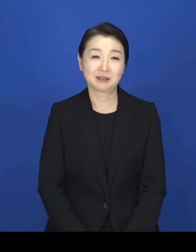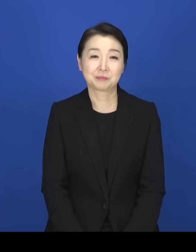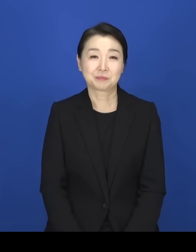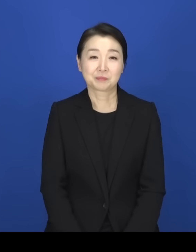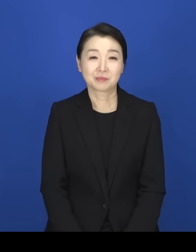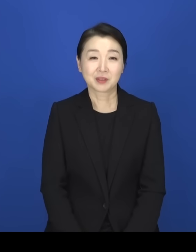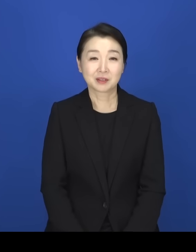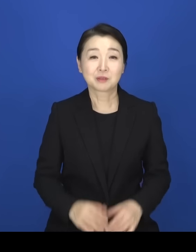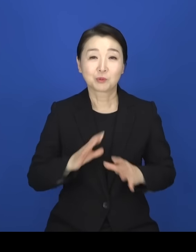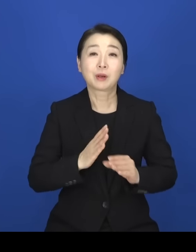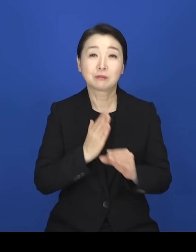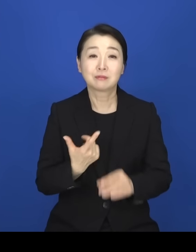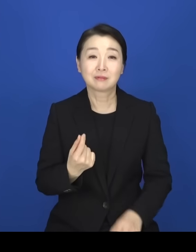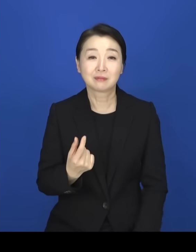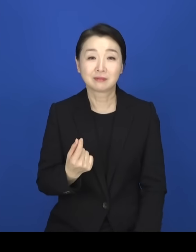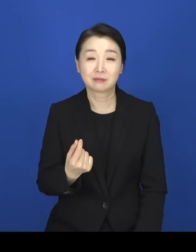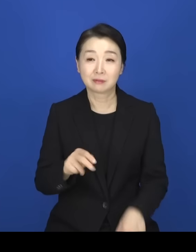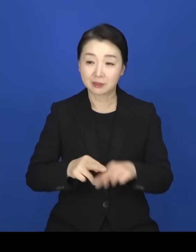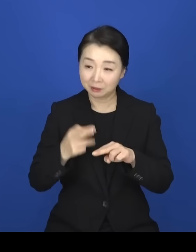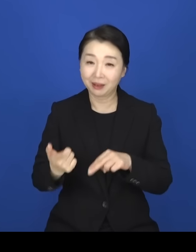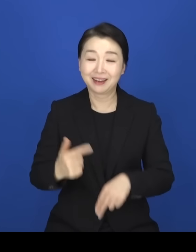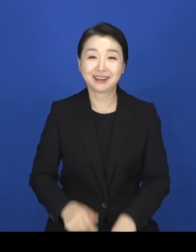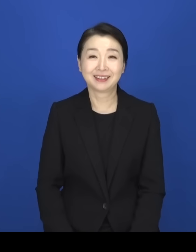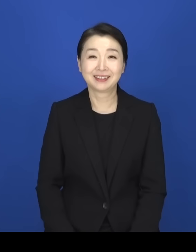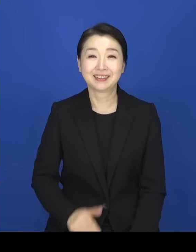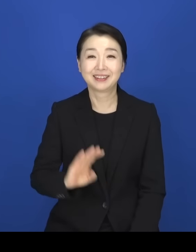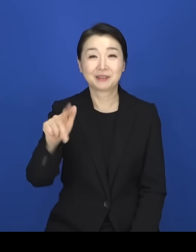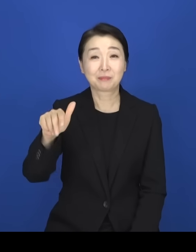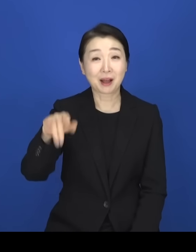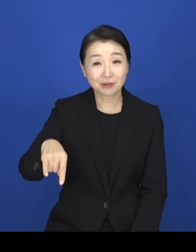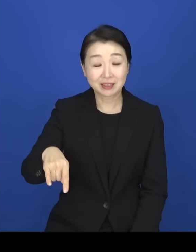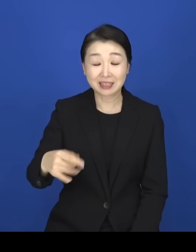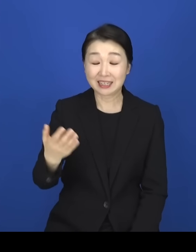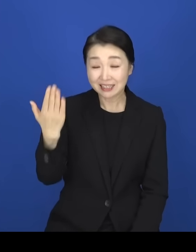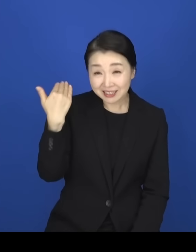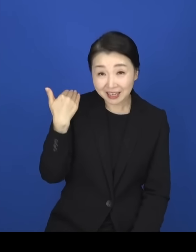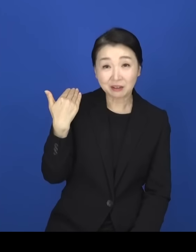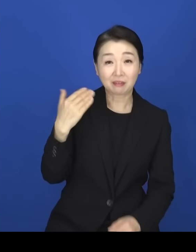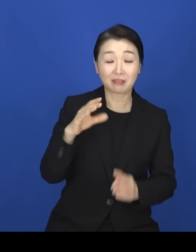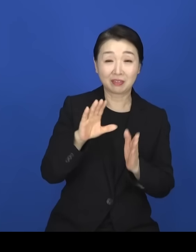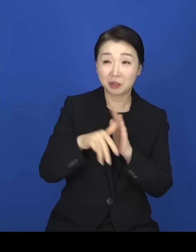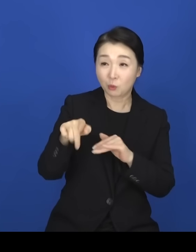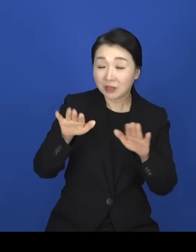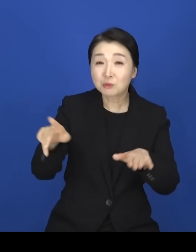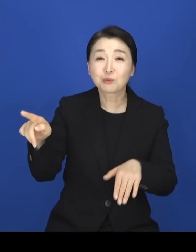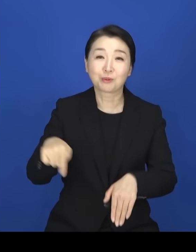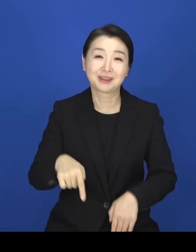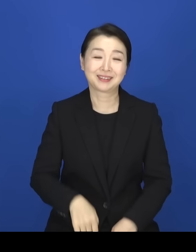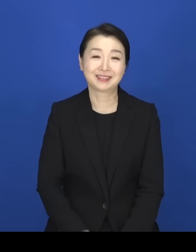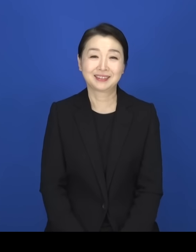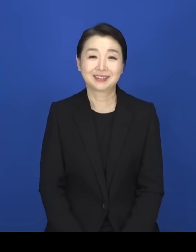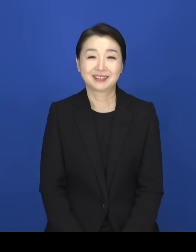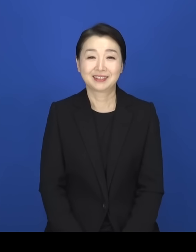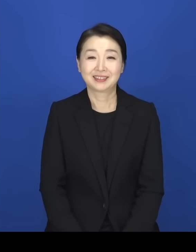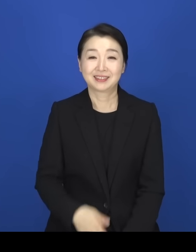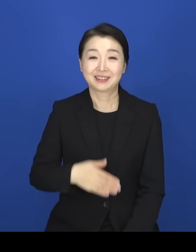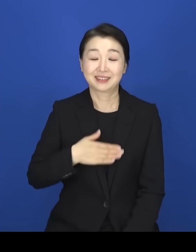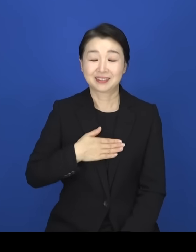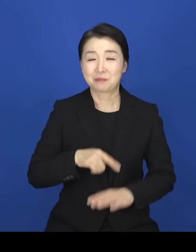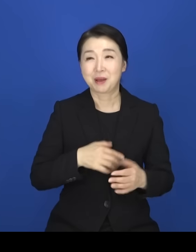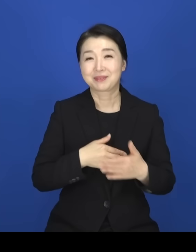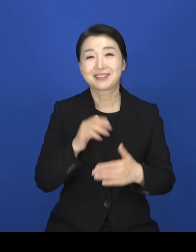지금 놀래키고 있어요. 빈자리네요. 네. 근데 박유 형제님은 그때도 나오시고 오늘도 네. 나오시고 야. 오늘 사실 제가 좀 긴장될